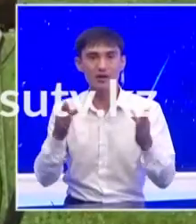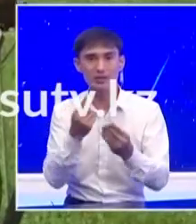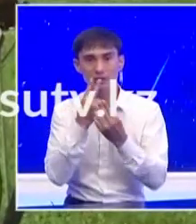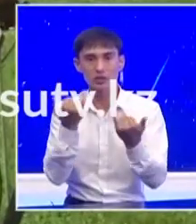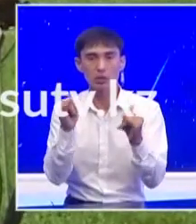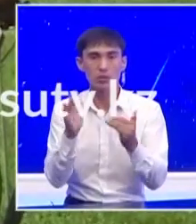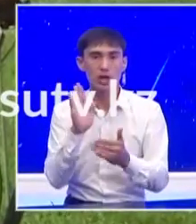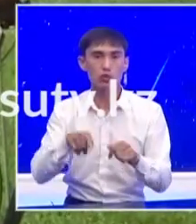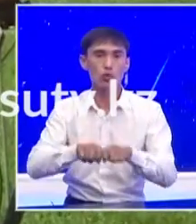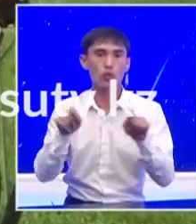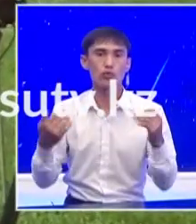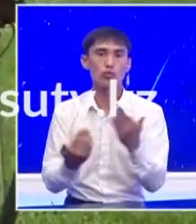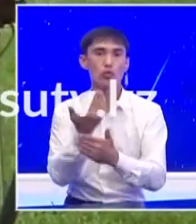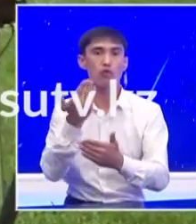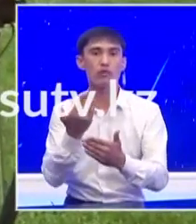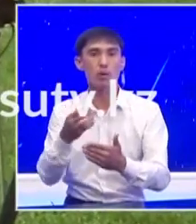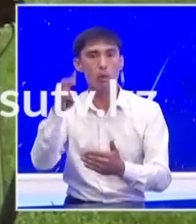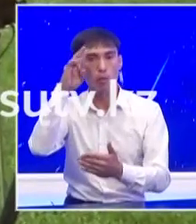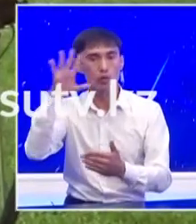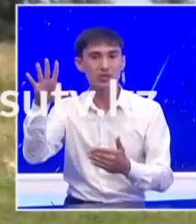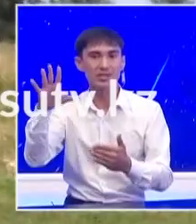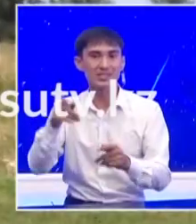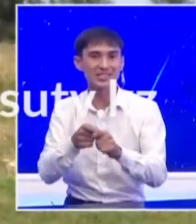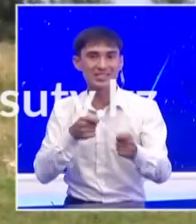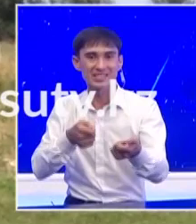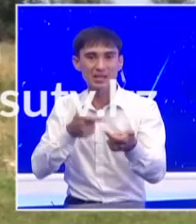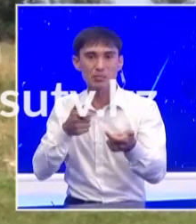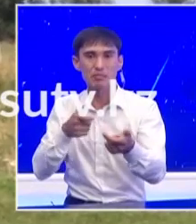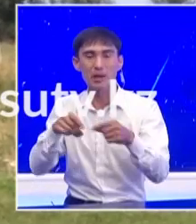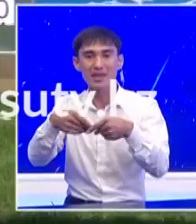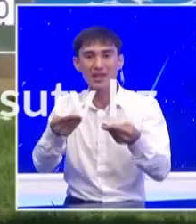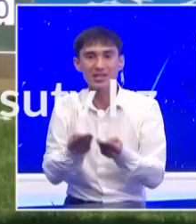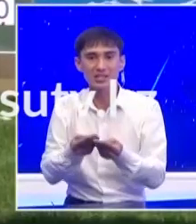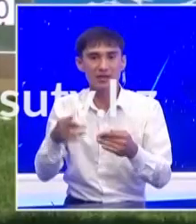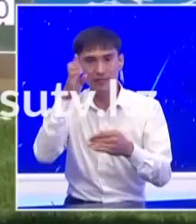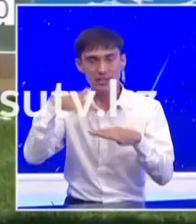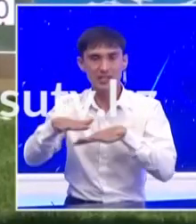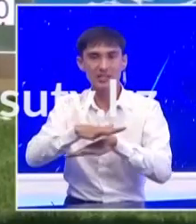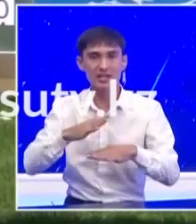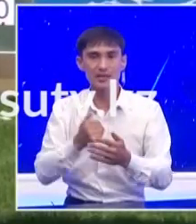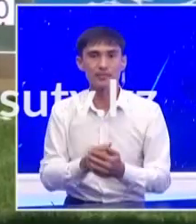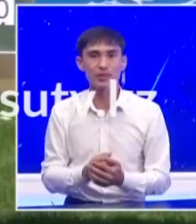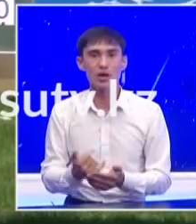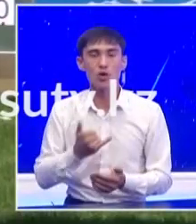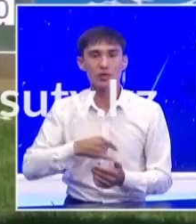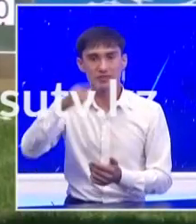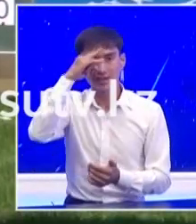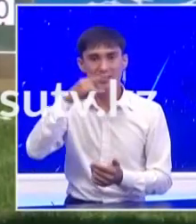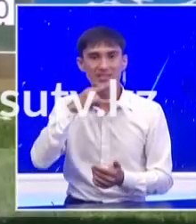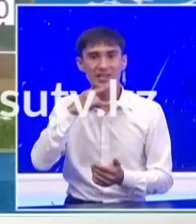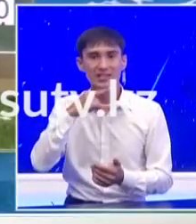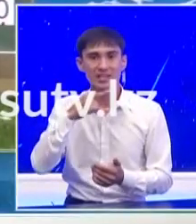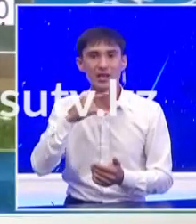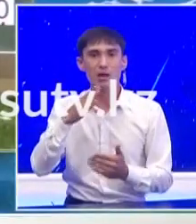событие откроет новую страницу в популяризации стрельбы по тарелочкам в нашей стране. У нас в Казахстане очень бурно идет развитие